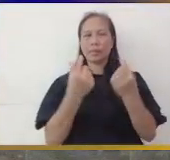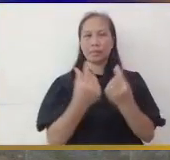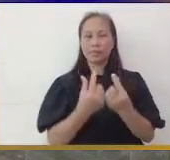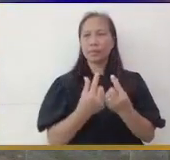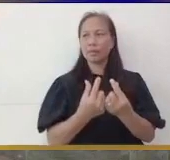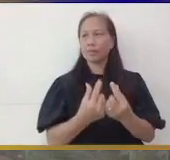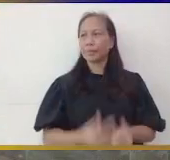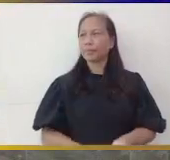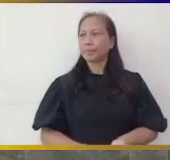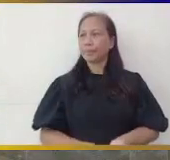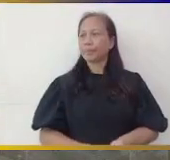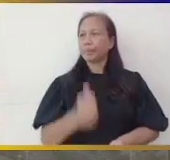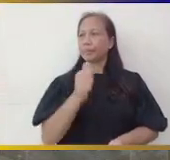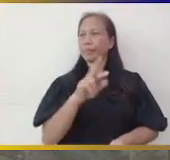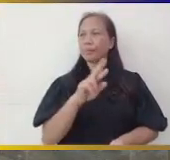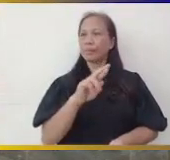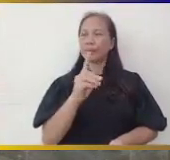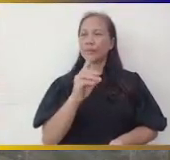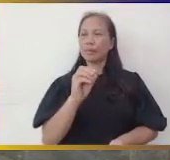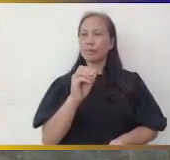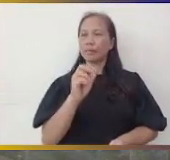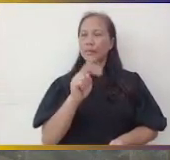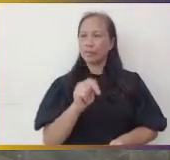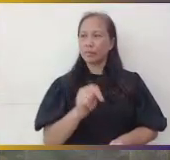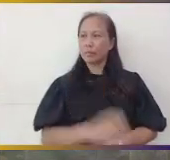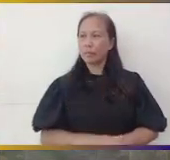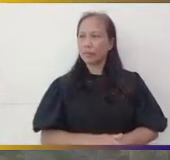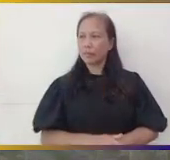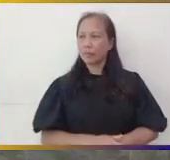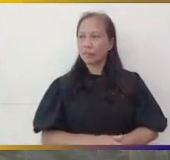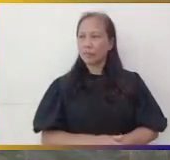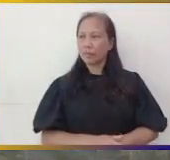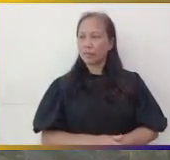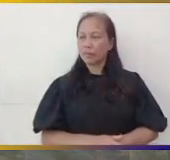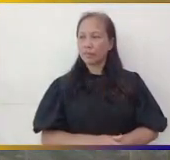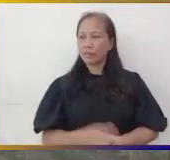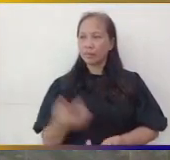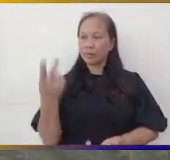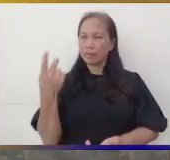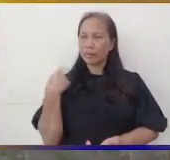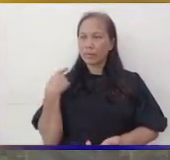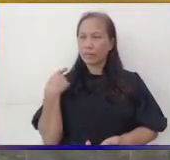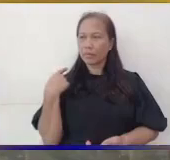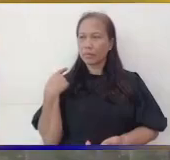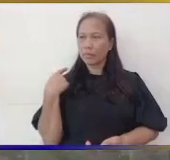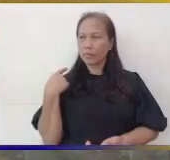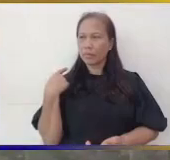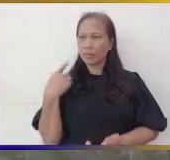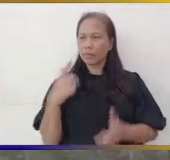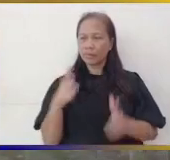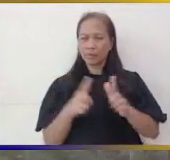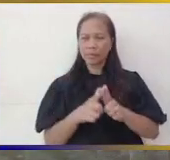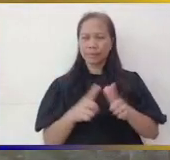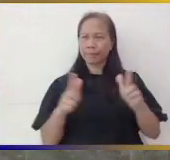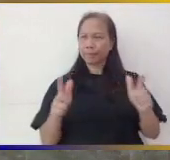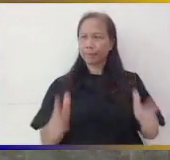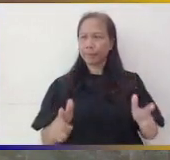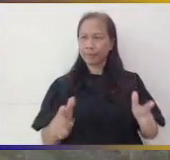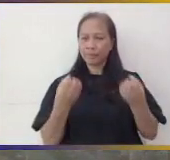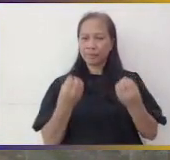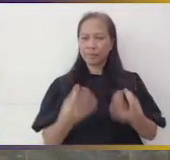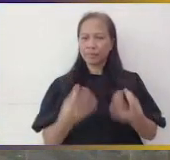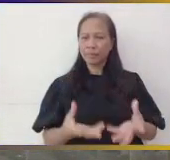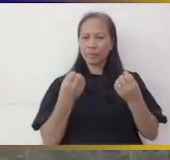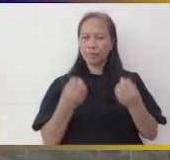ito p si Arnold of bracia mga kapatid ay nagkaroon po ito ng ah ah Grabeng ah Dami